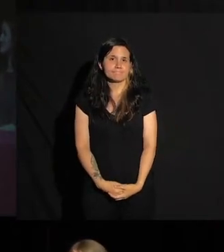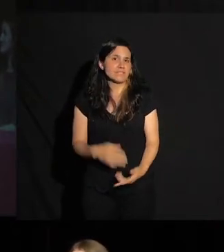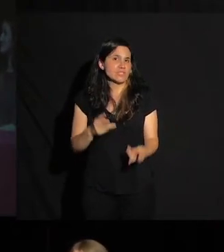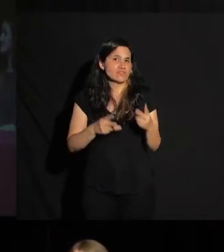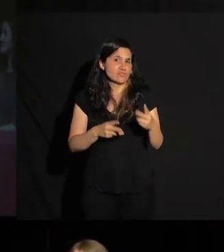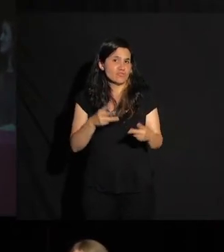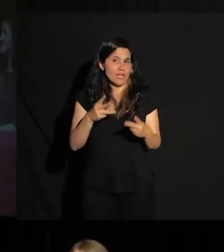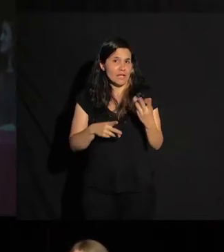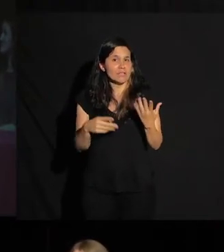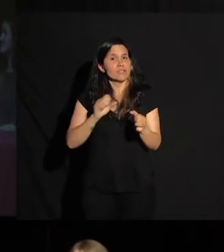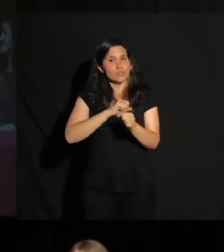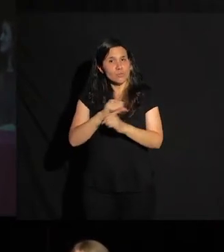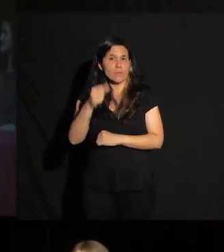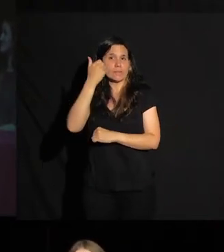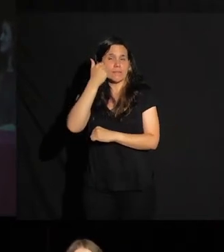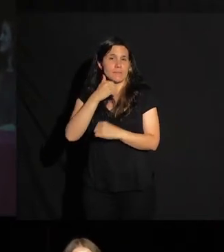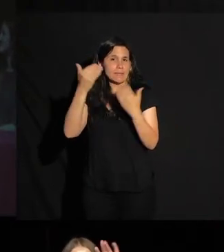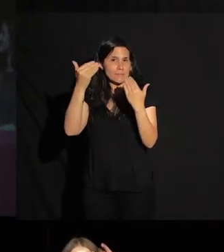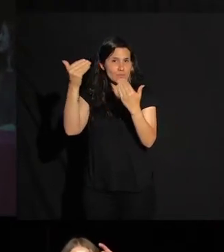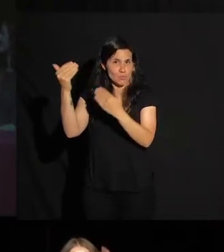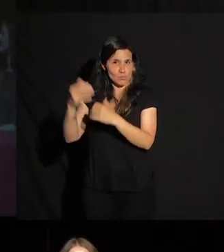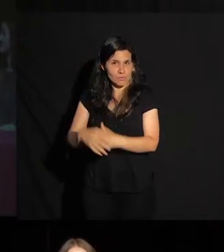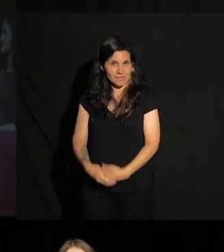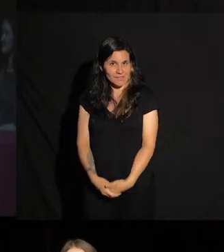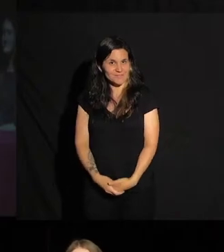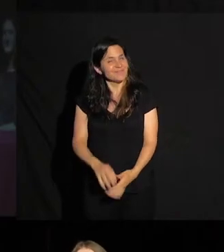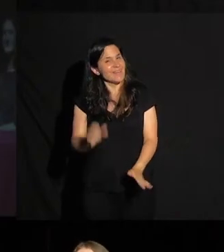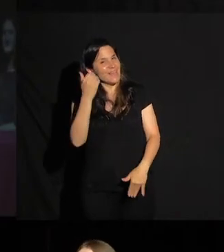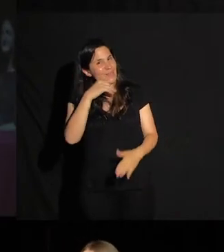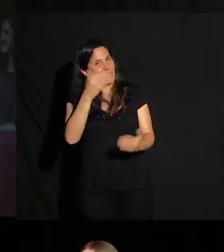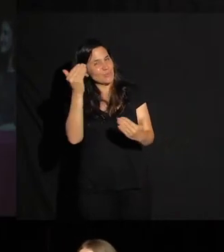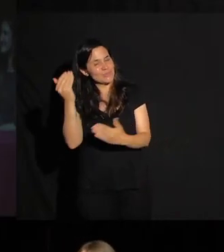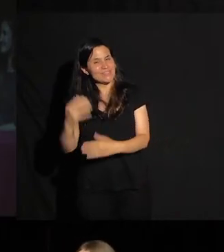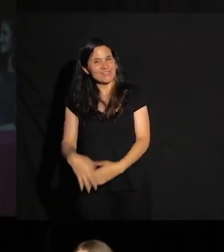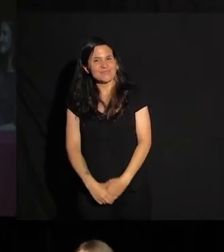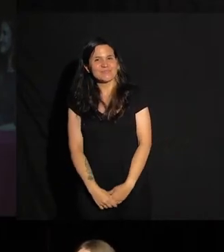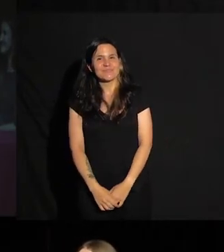Schade. Grüßt Janine nochmal ganz lieb zurück. Ja, liebe, liebe Grüße.